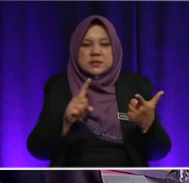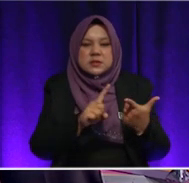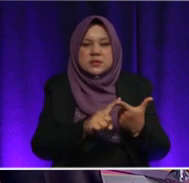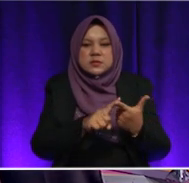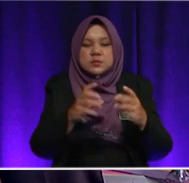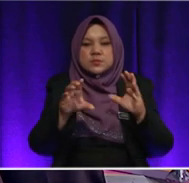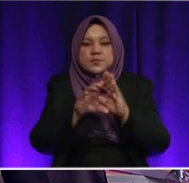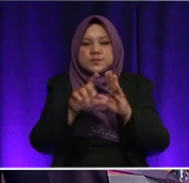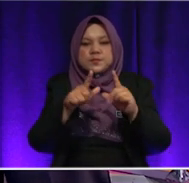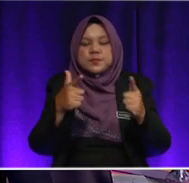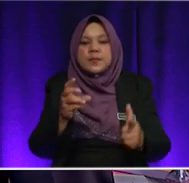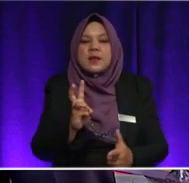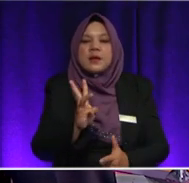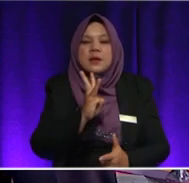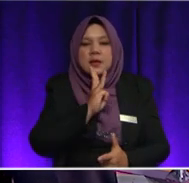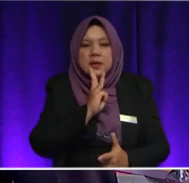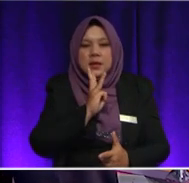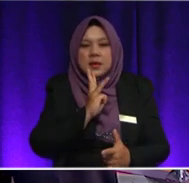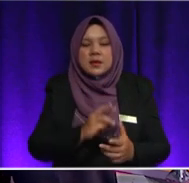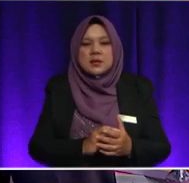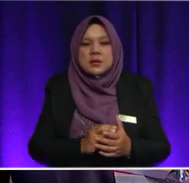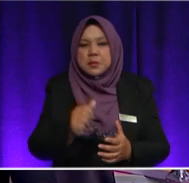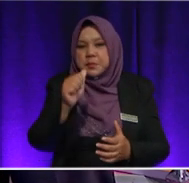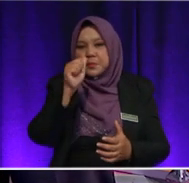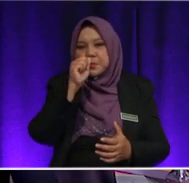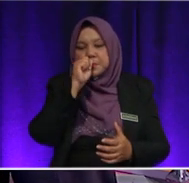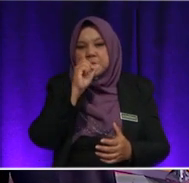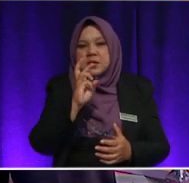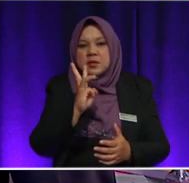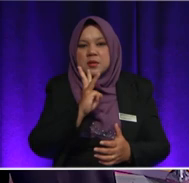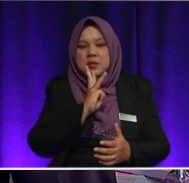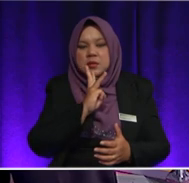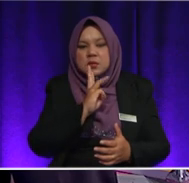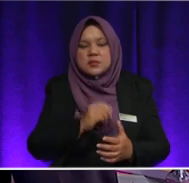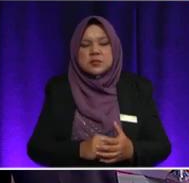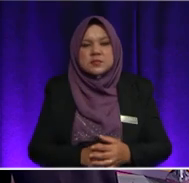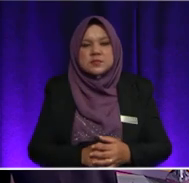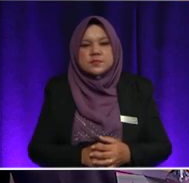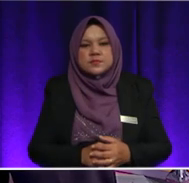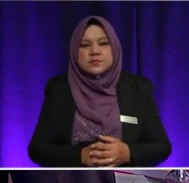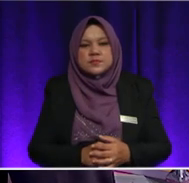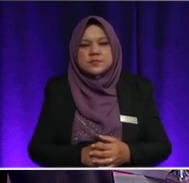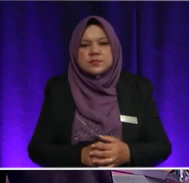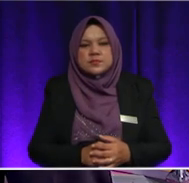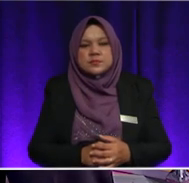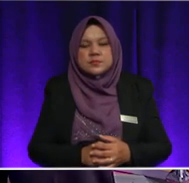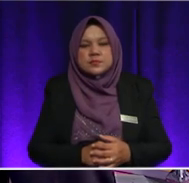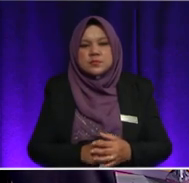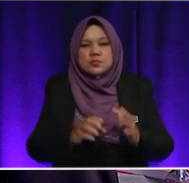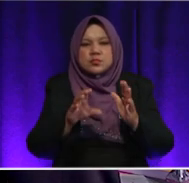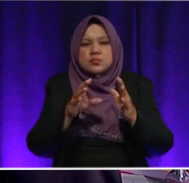adalah air maka kita minum air pernah ada belagu kalian air di dunia